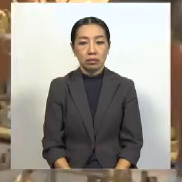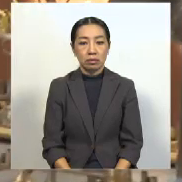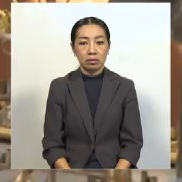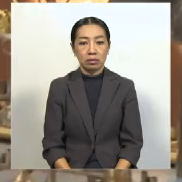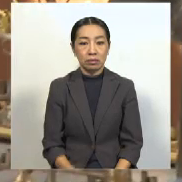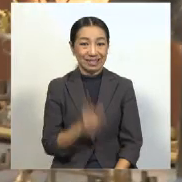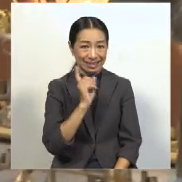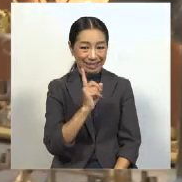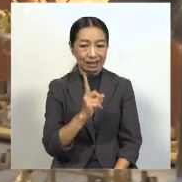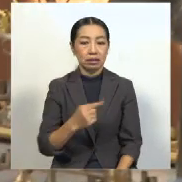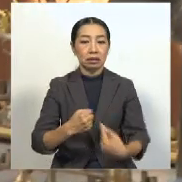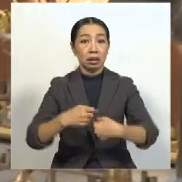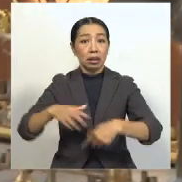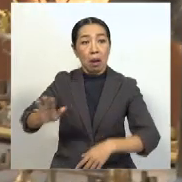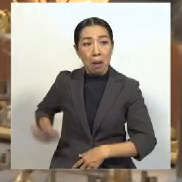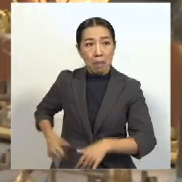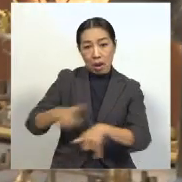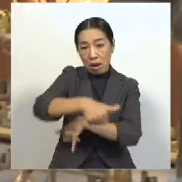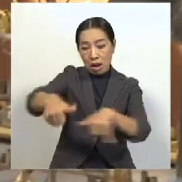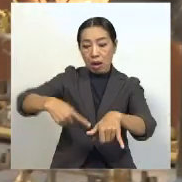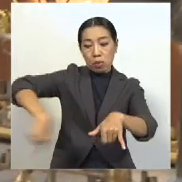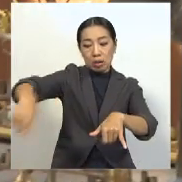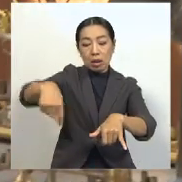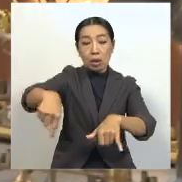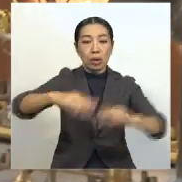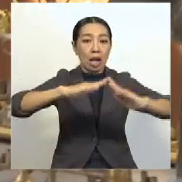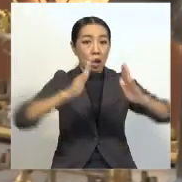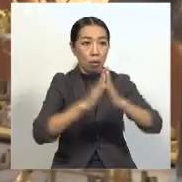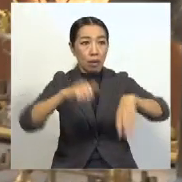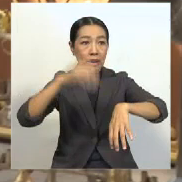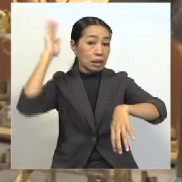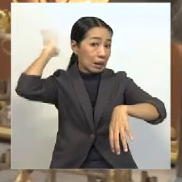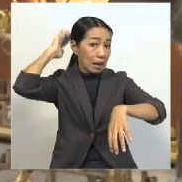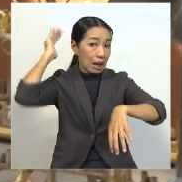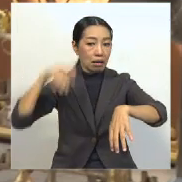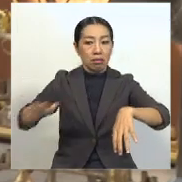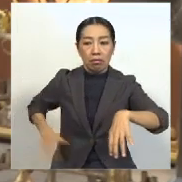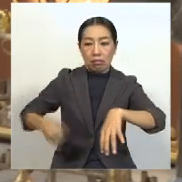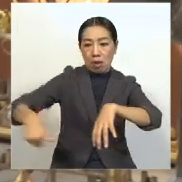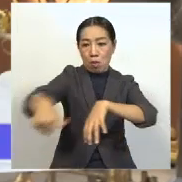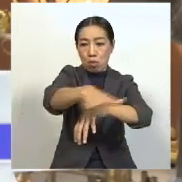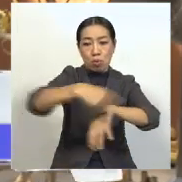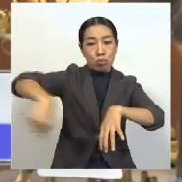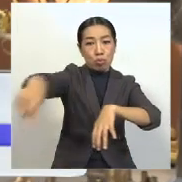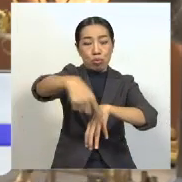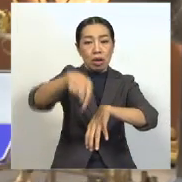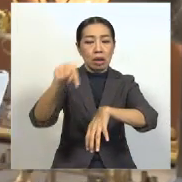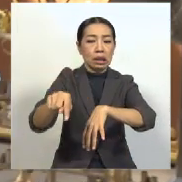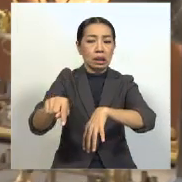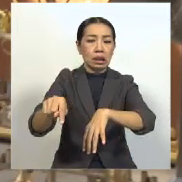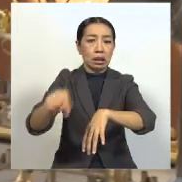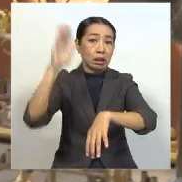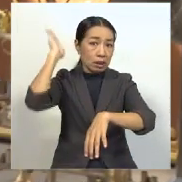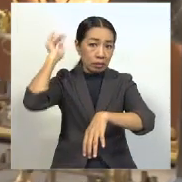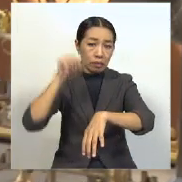คือจริงๆสุนัขพวกนี้จะอยู่ด้านหลังของวัดก็คือสุนัขจะอยู่ทางด้